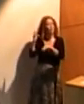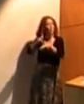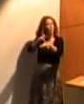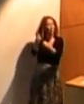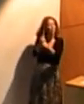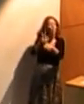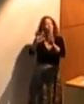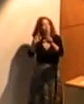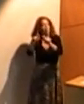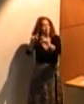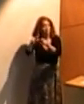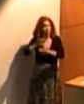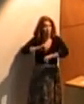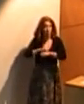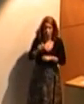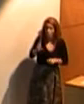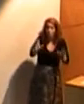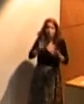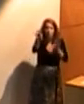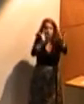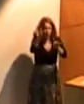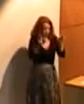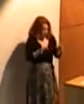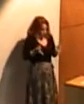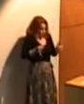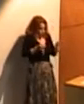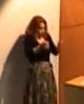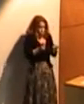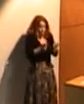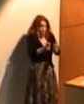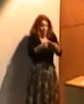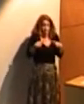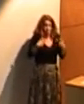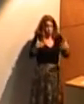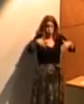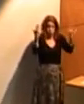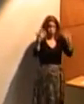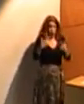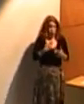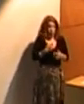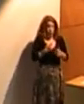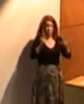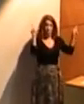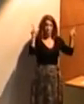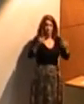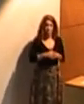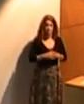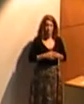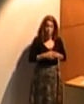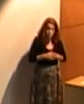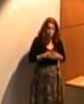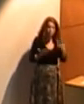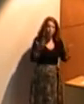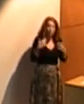pour s'en servir pour eux-mêmes modifier le vivent à leur guise oui ça ça change je le rapport qu'on peut avoir aux vivants ça me change